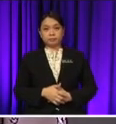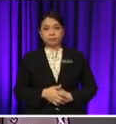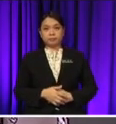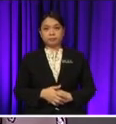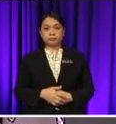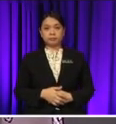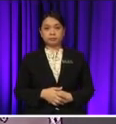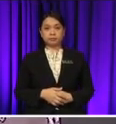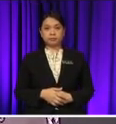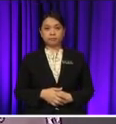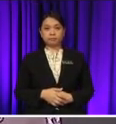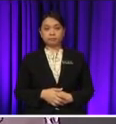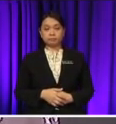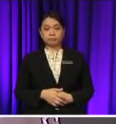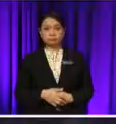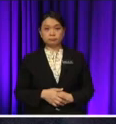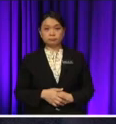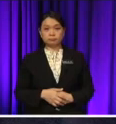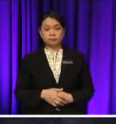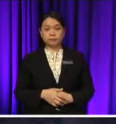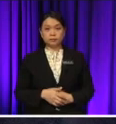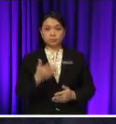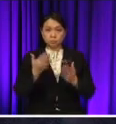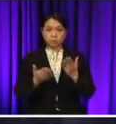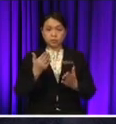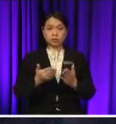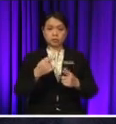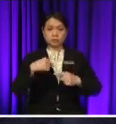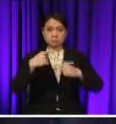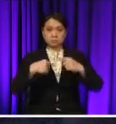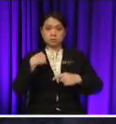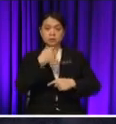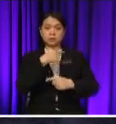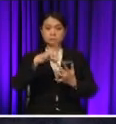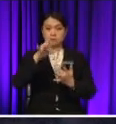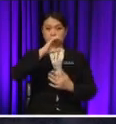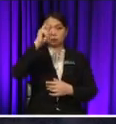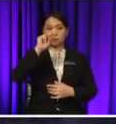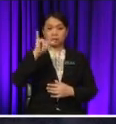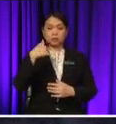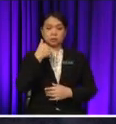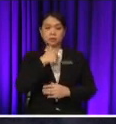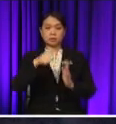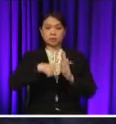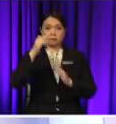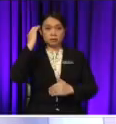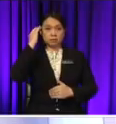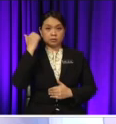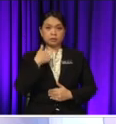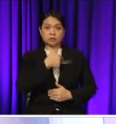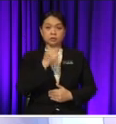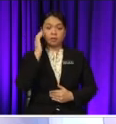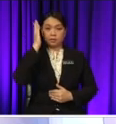kemudian saya pikir mungkin aku pilih kita pilih soal yang lebih kita tahu kita kan tidak